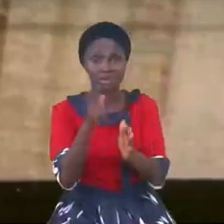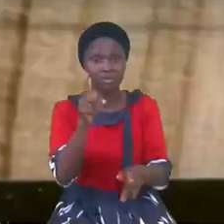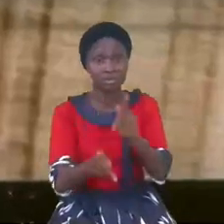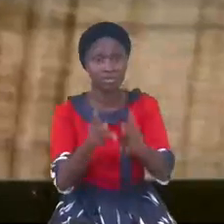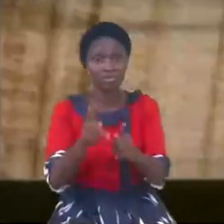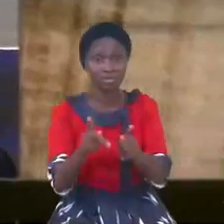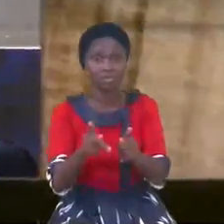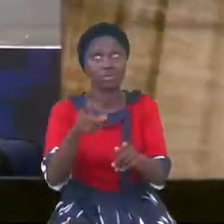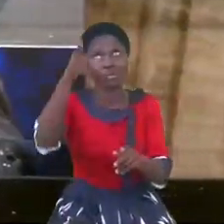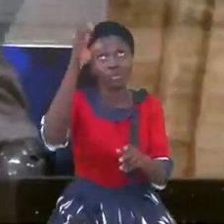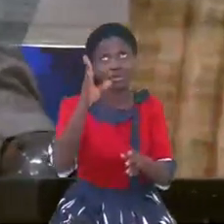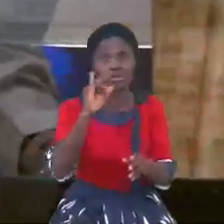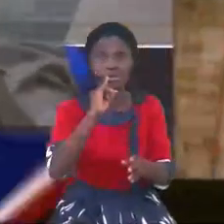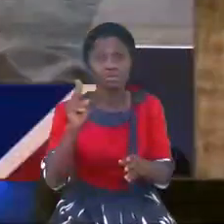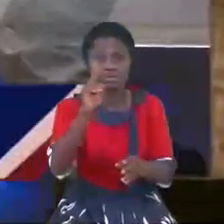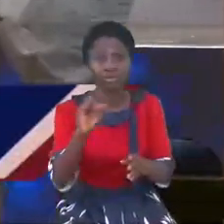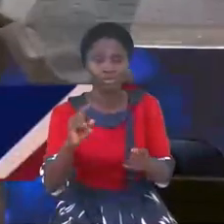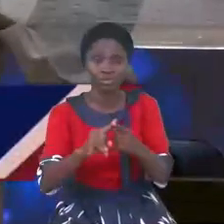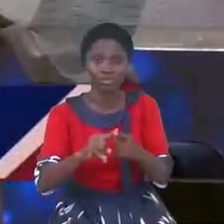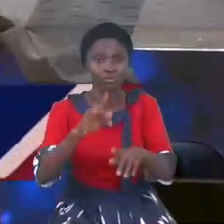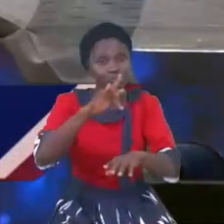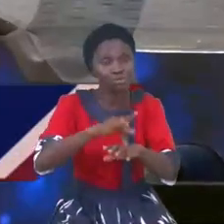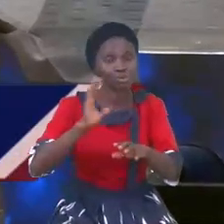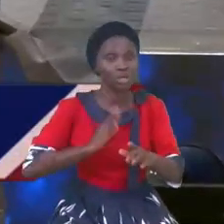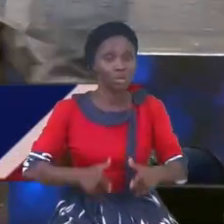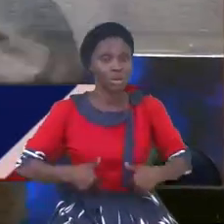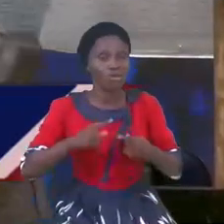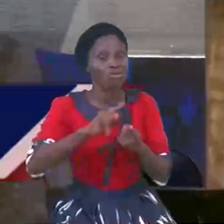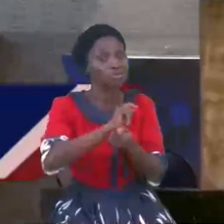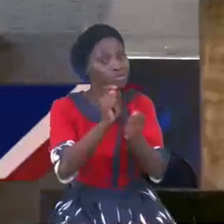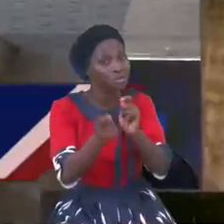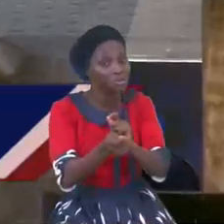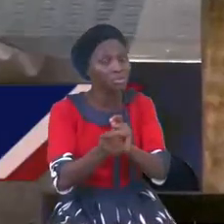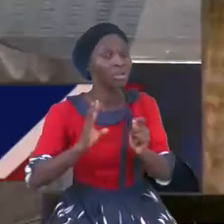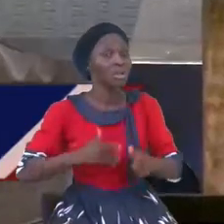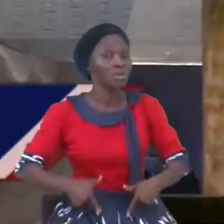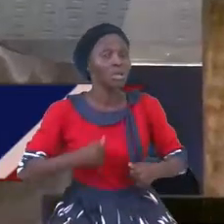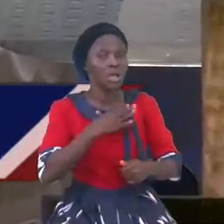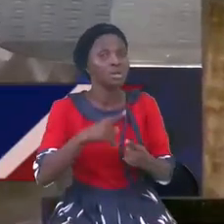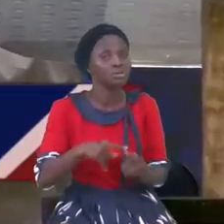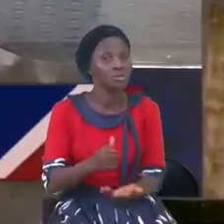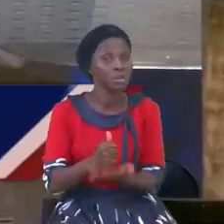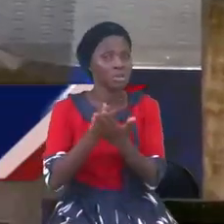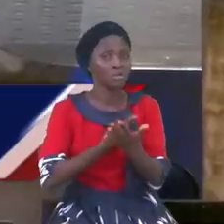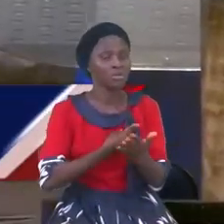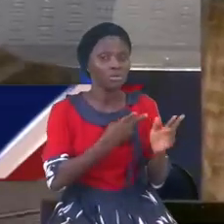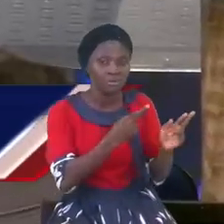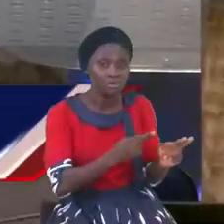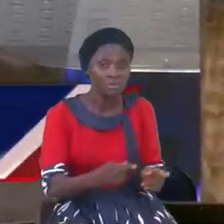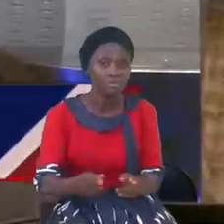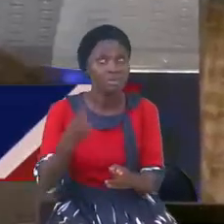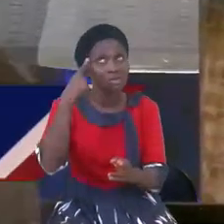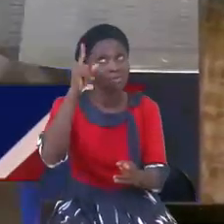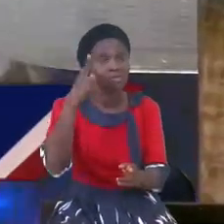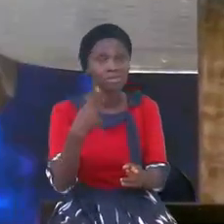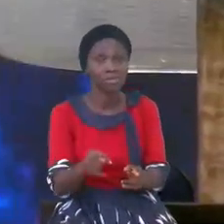Dieu utilise pour toucher notre vie, pour nous transformer, pour nous préparer pour l'avènement du Seigneur, ne soit pas